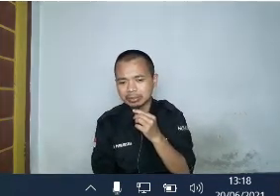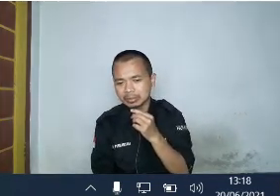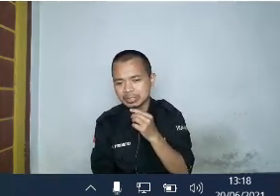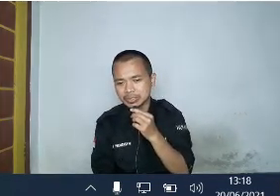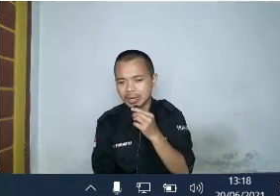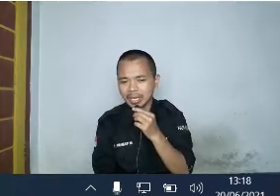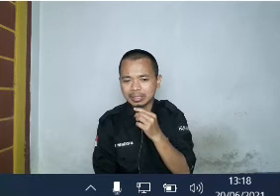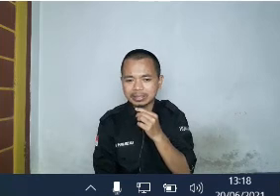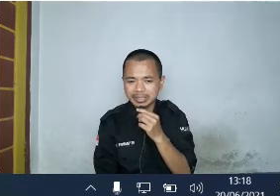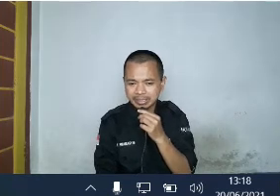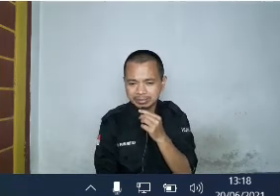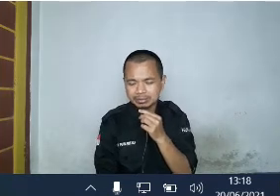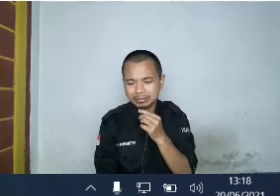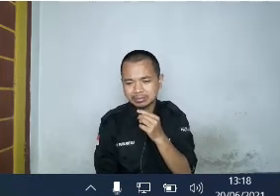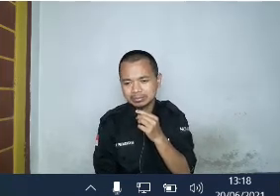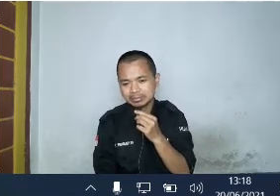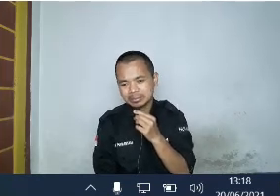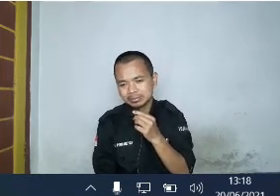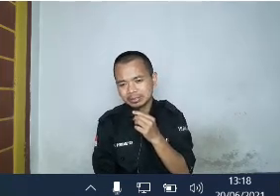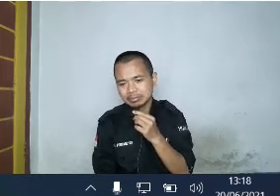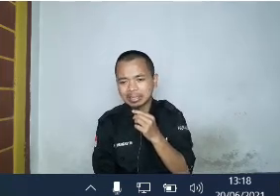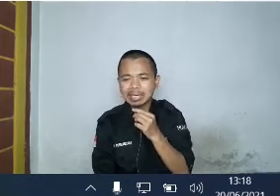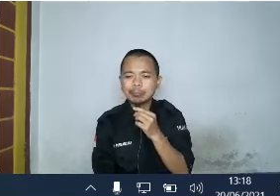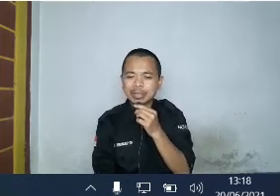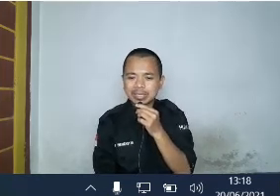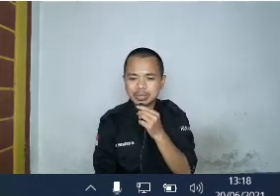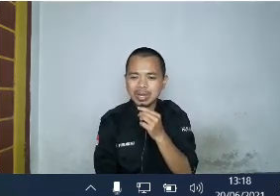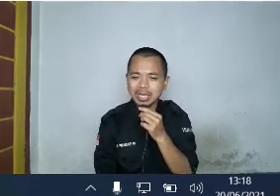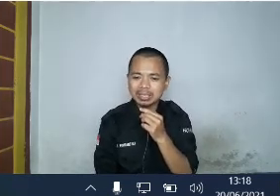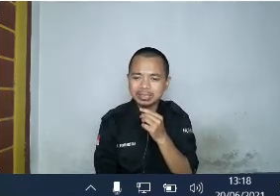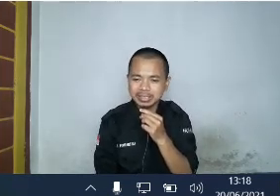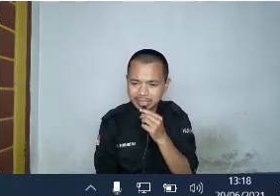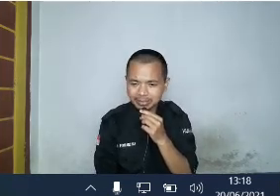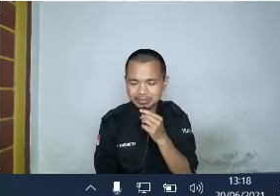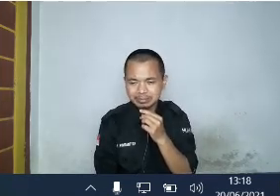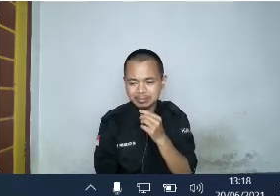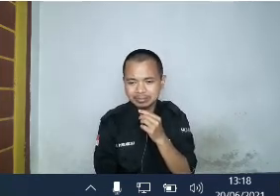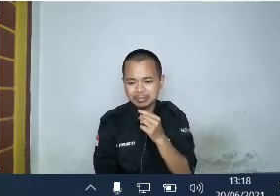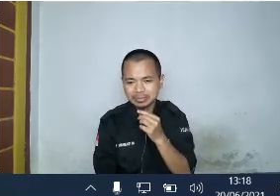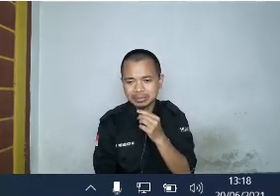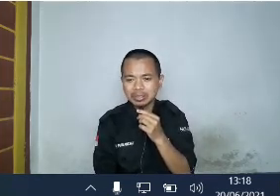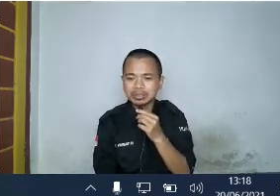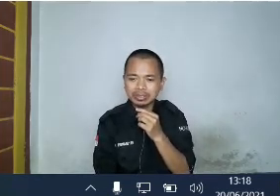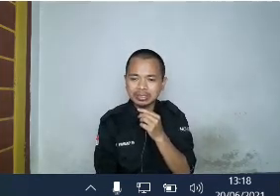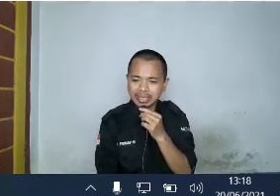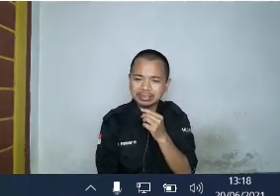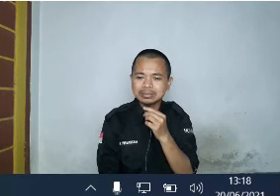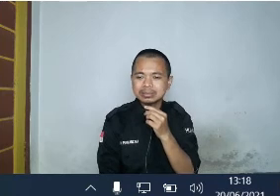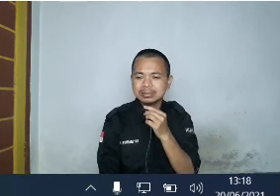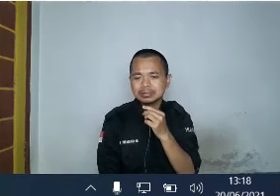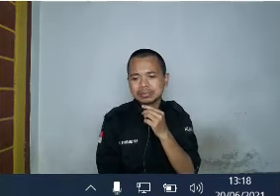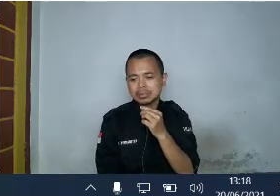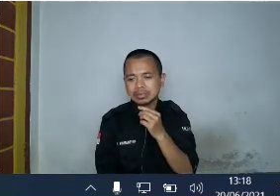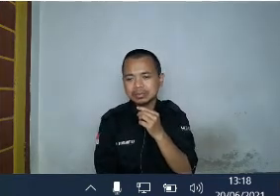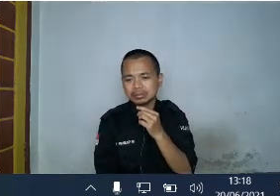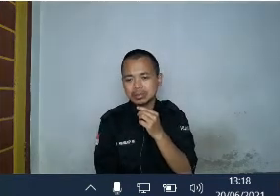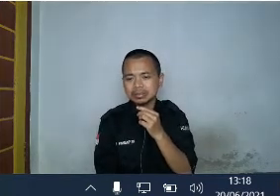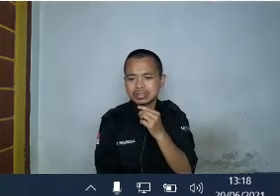mendownload soalnya Ya mengambil soalnya downloadkan